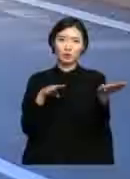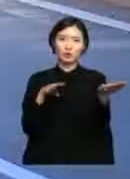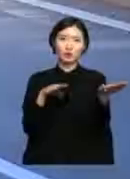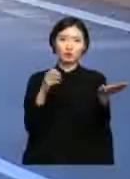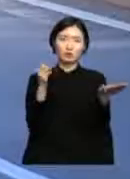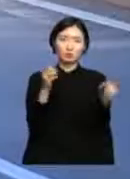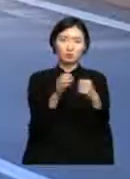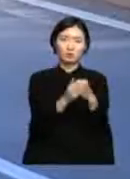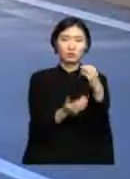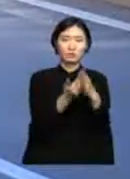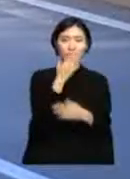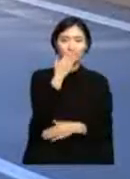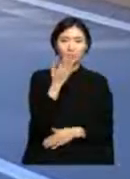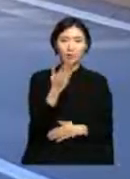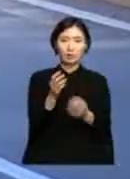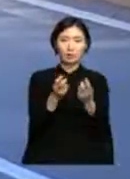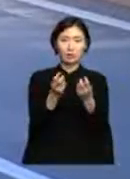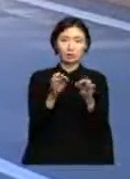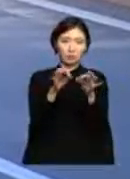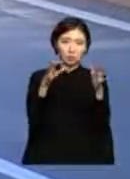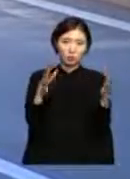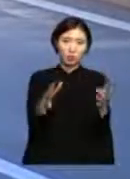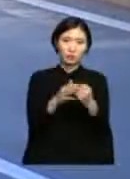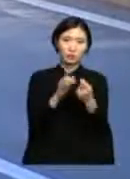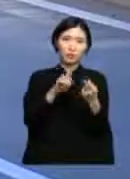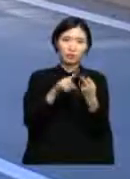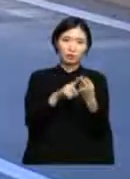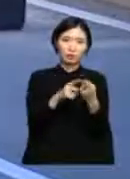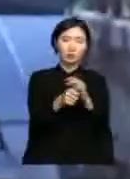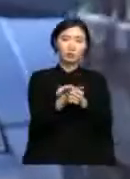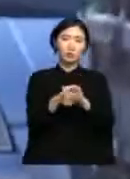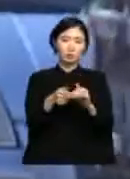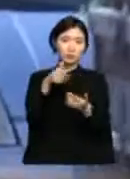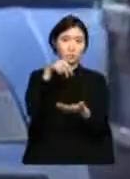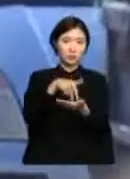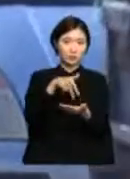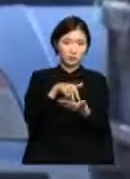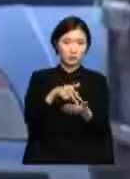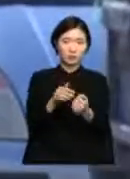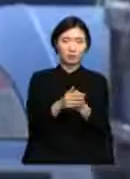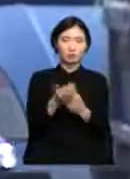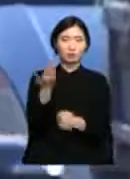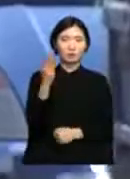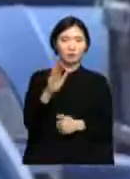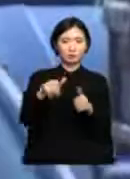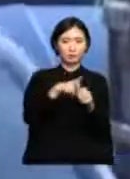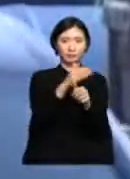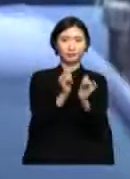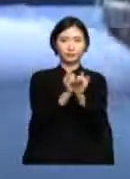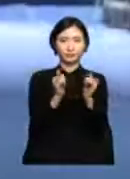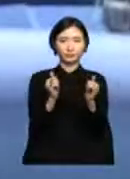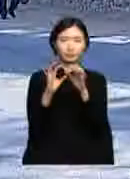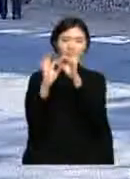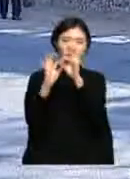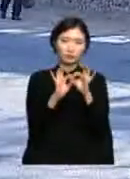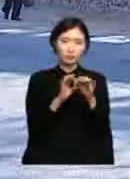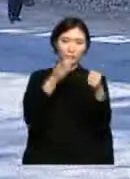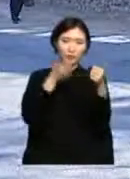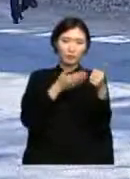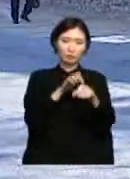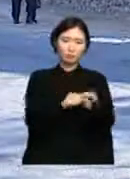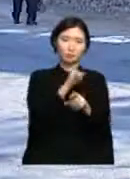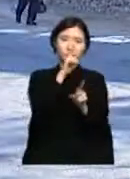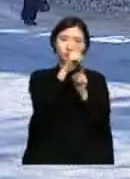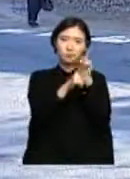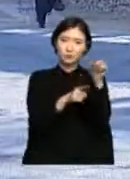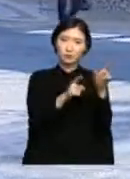그동안 한국도로공사는 신호등 설치에 소극적인 입장이었습니다. 하지만 인근 주민들의 지속적인 요청과 민원이